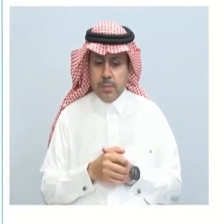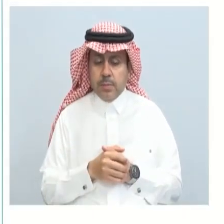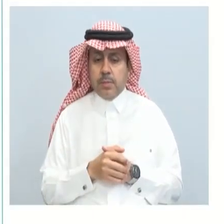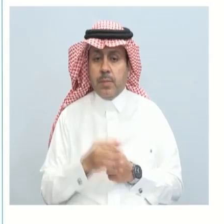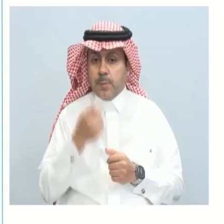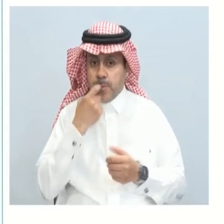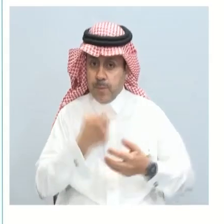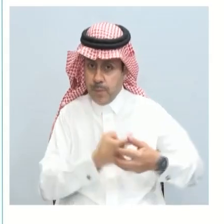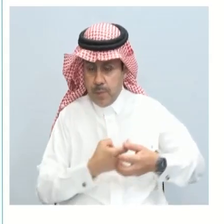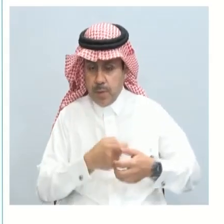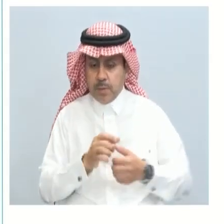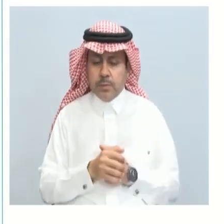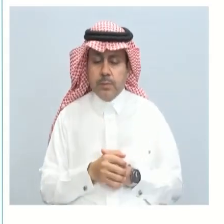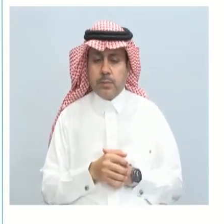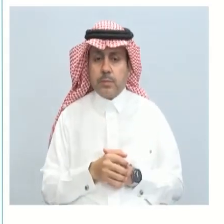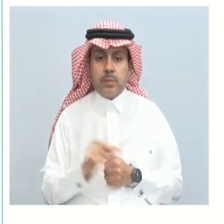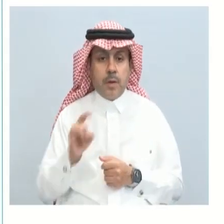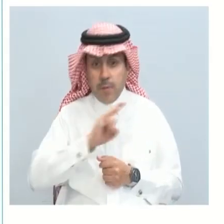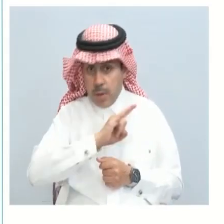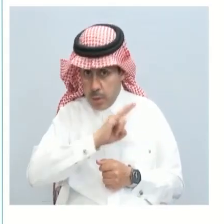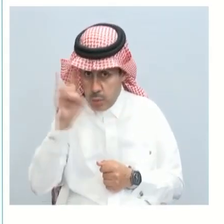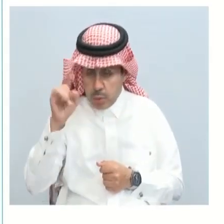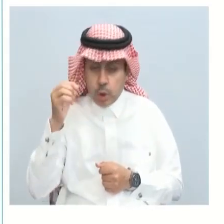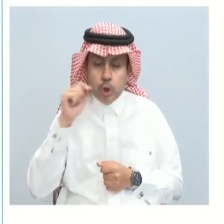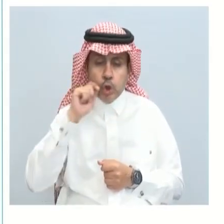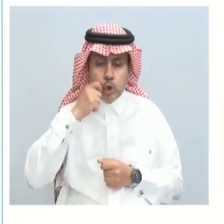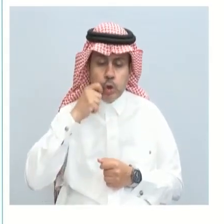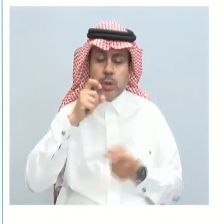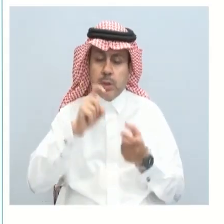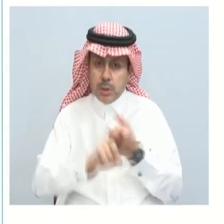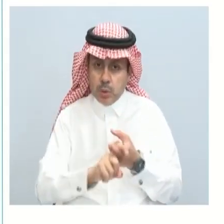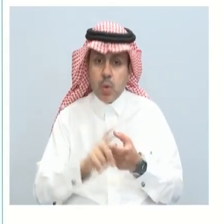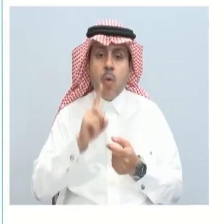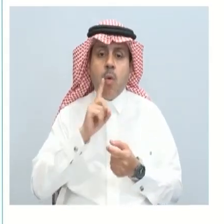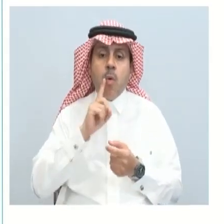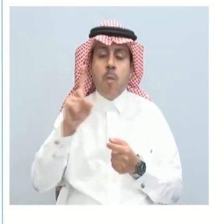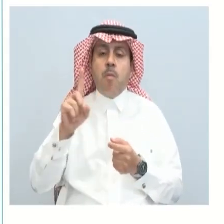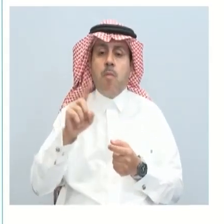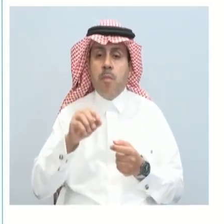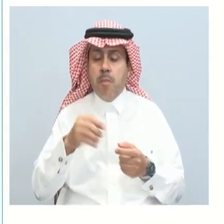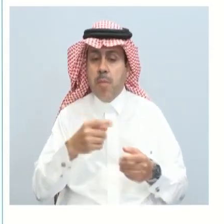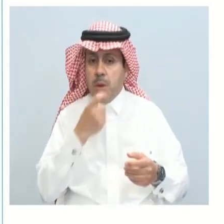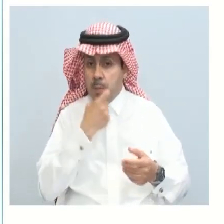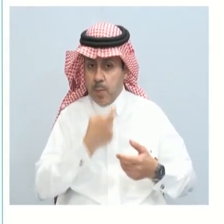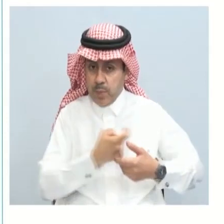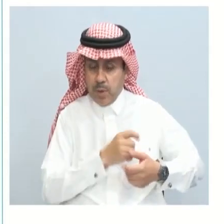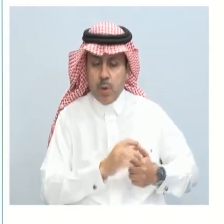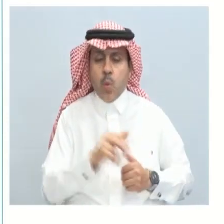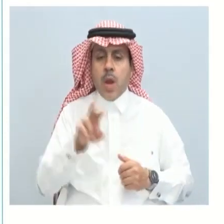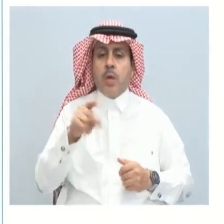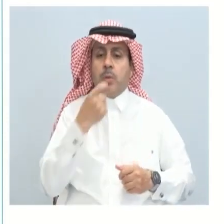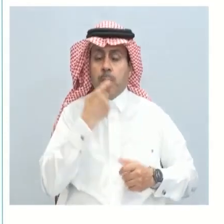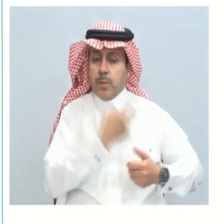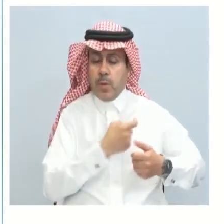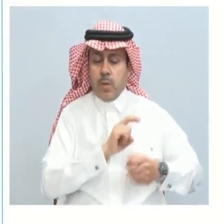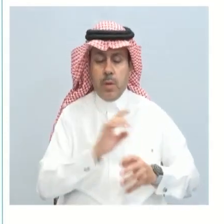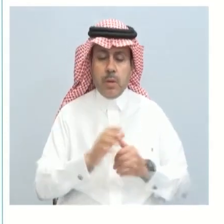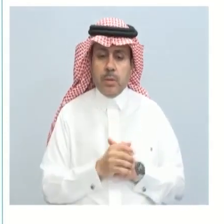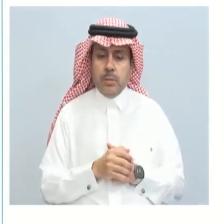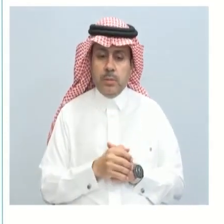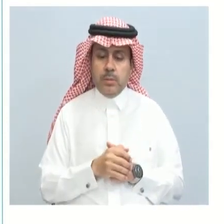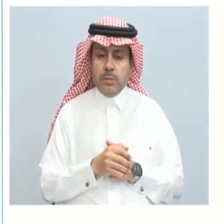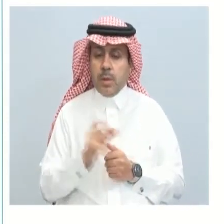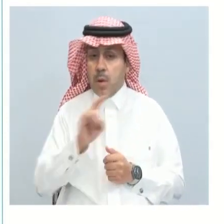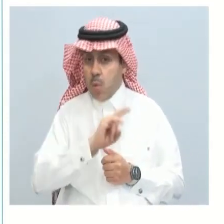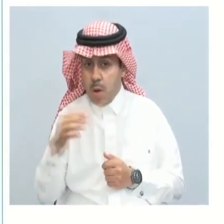بالرضاعه فلا يجوز للرجل ان يتزوج امه من الرضاعه ولا اخته ولا عمته